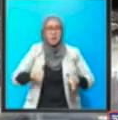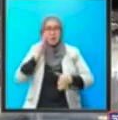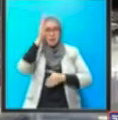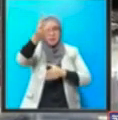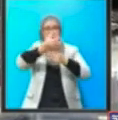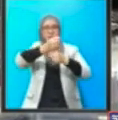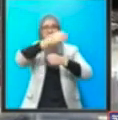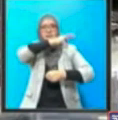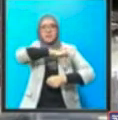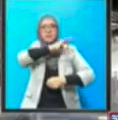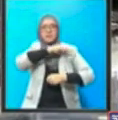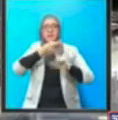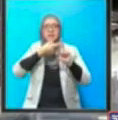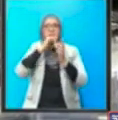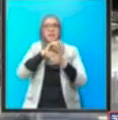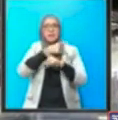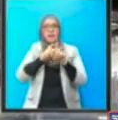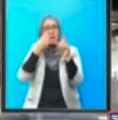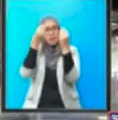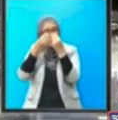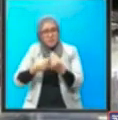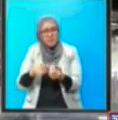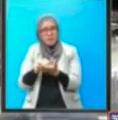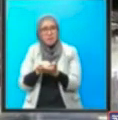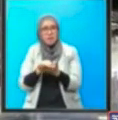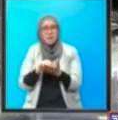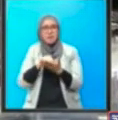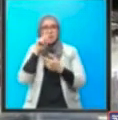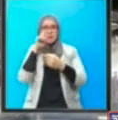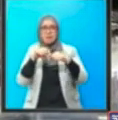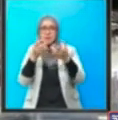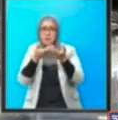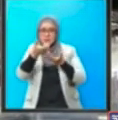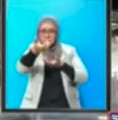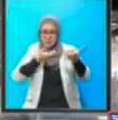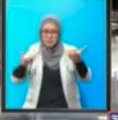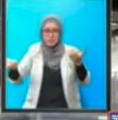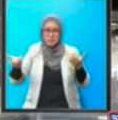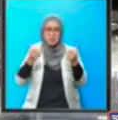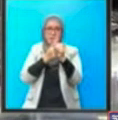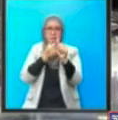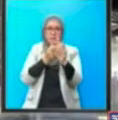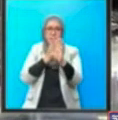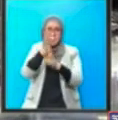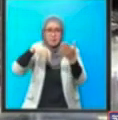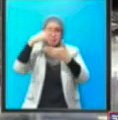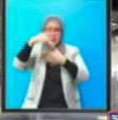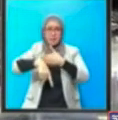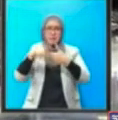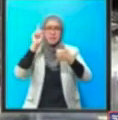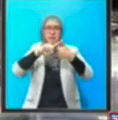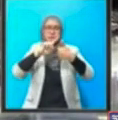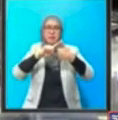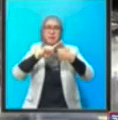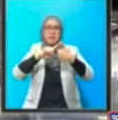dan daripada jumlah itu pecahan mengikuti kekelas tetep pun bidang program adalah seperti berikut tak membagi kelas